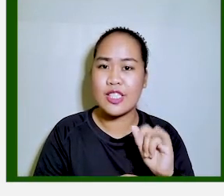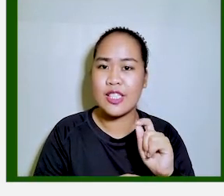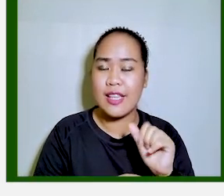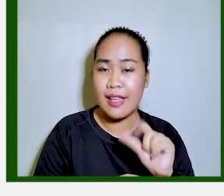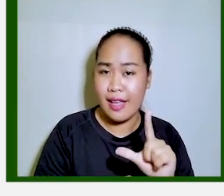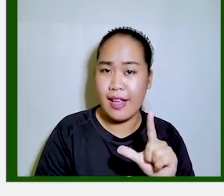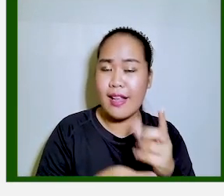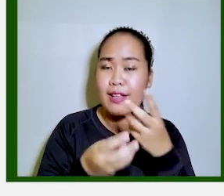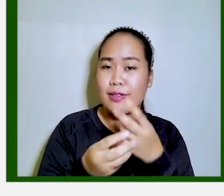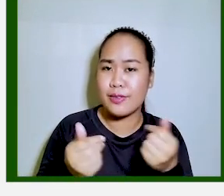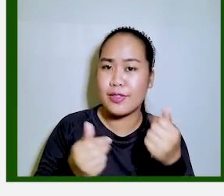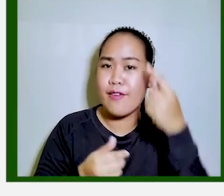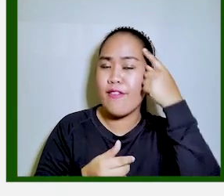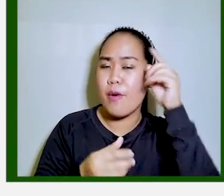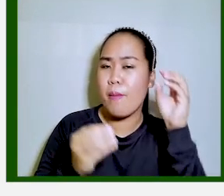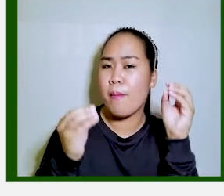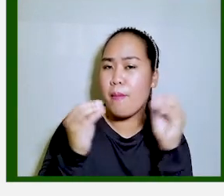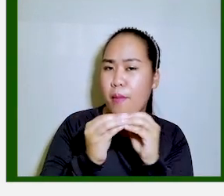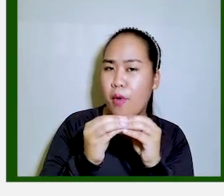epesyente, mas maging